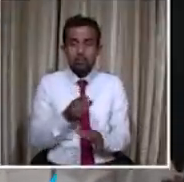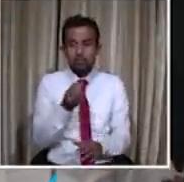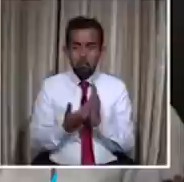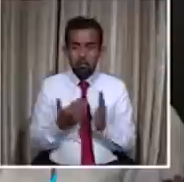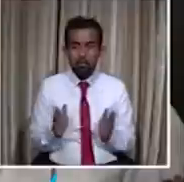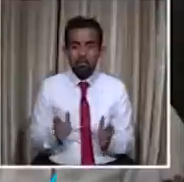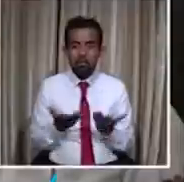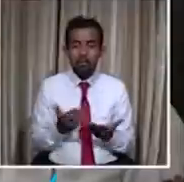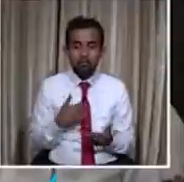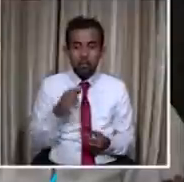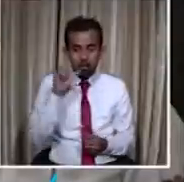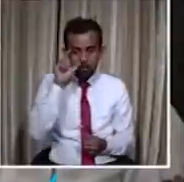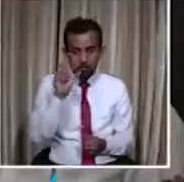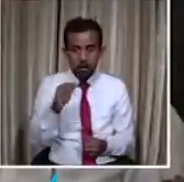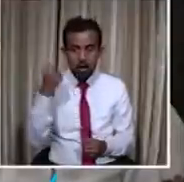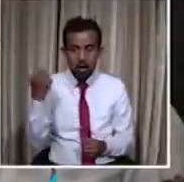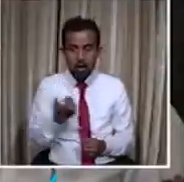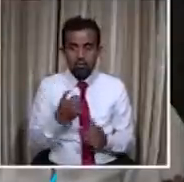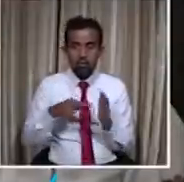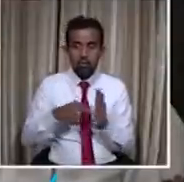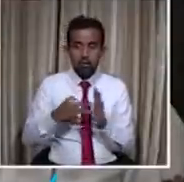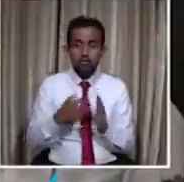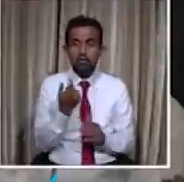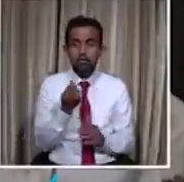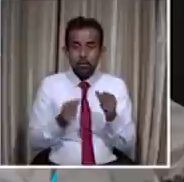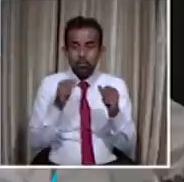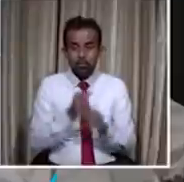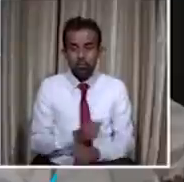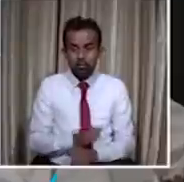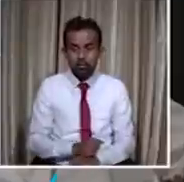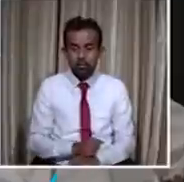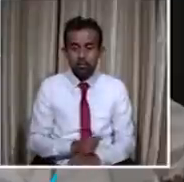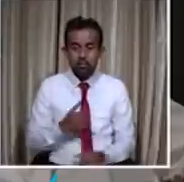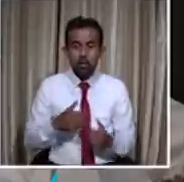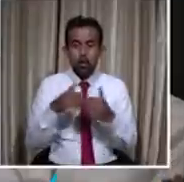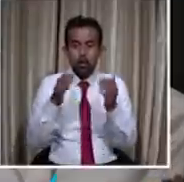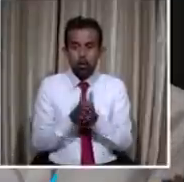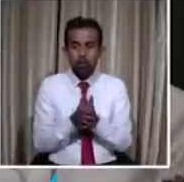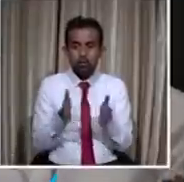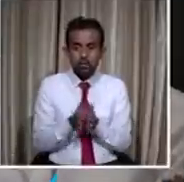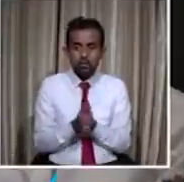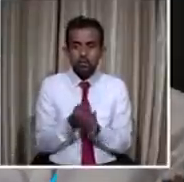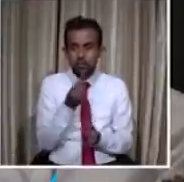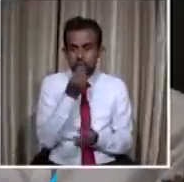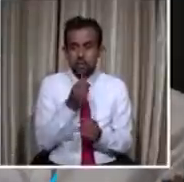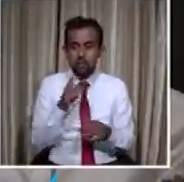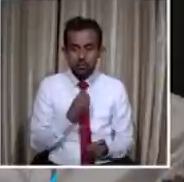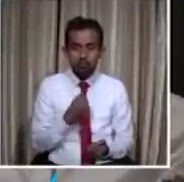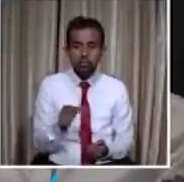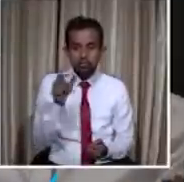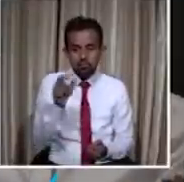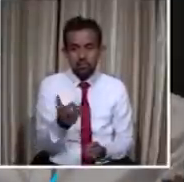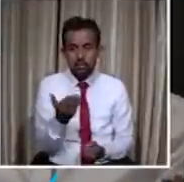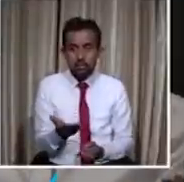හිඟයක් ඇති වෙනවා. මම බලන්නේ අලුත් අයවැයක් ගෙනල්ලා මුදල් දෙන්න සහනවලට. අපි ඔක්කොම එකතු වෙලා ආහාර හිඟය විසඳන්න ක්‍රියා කරමු.